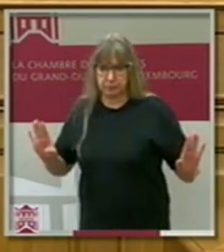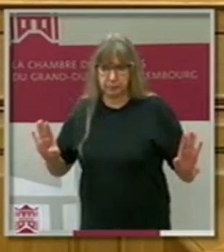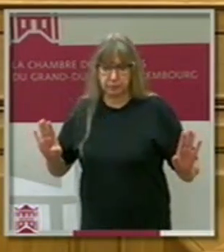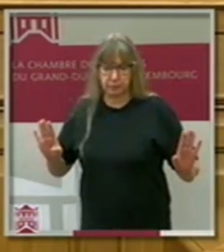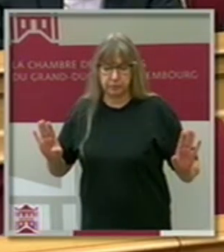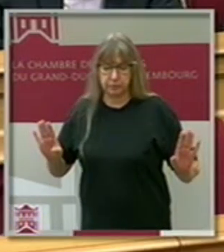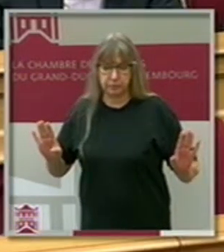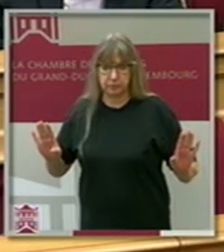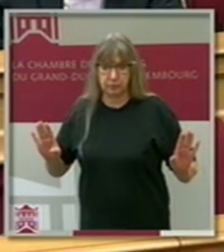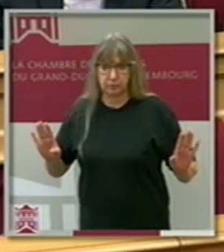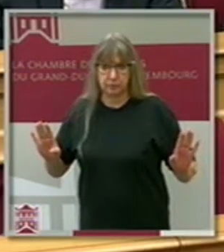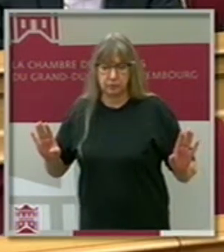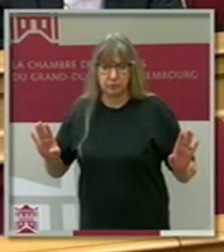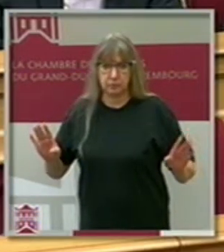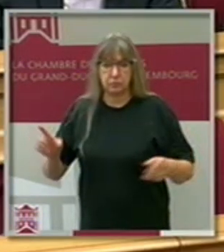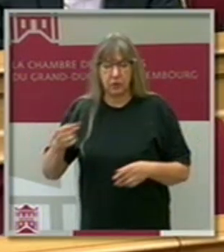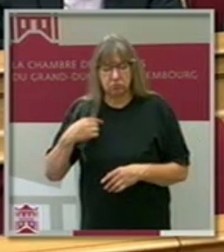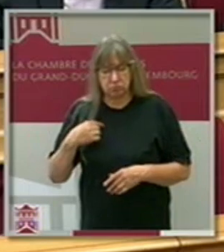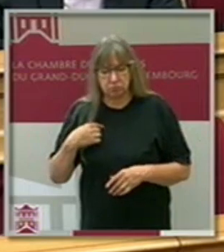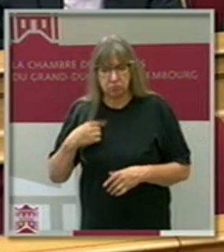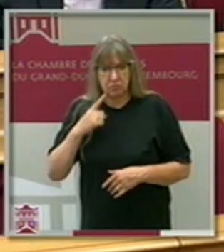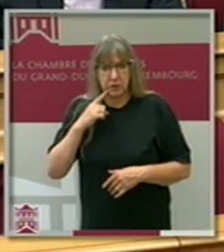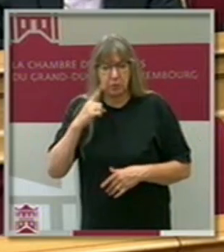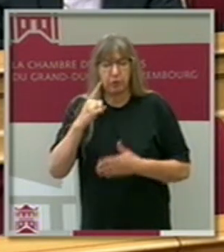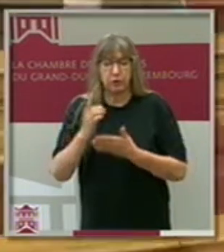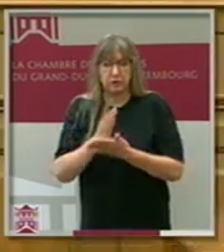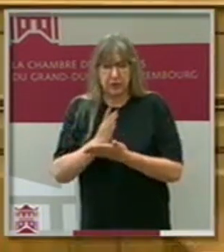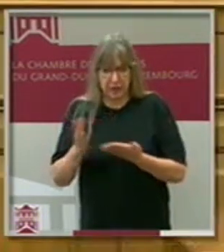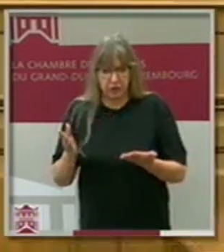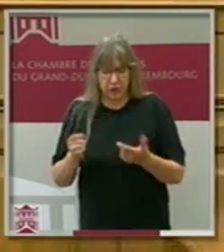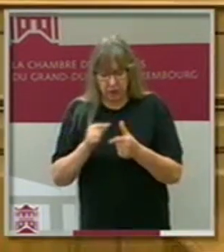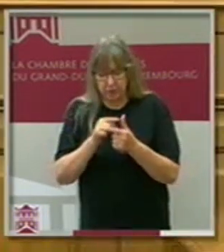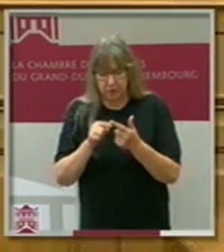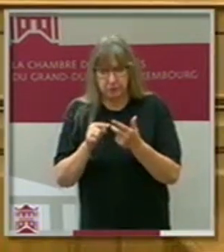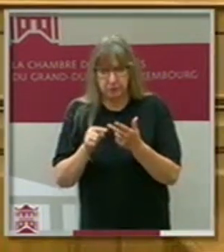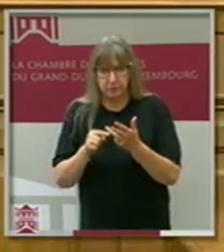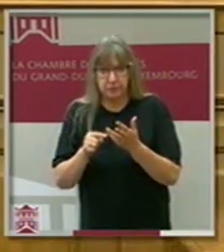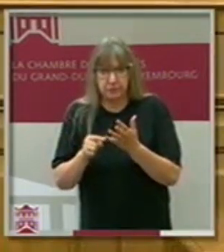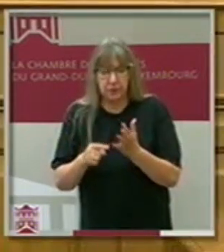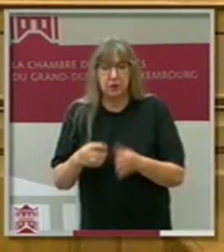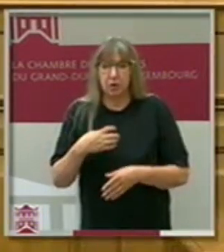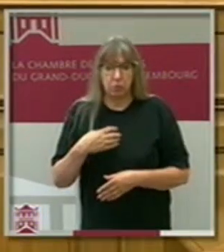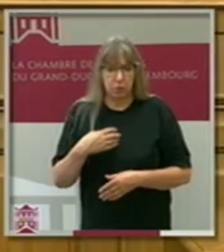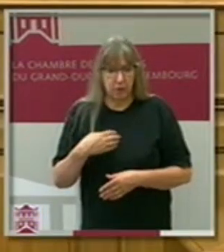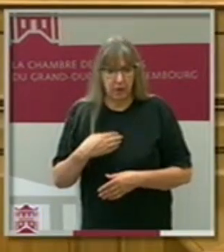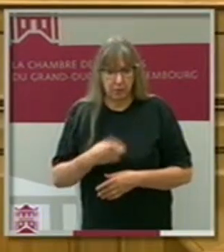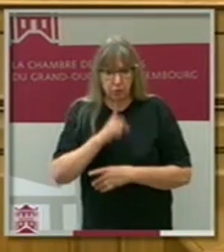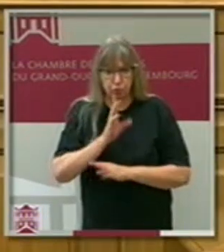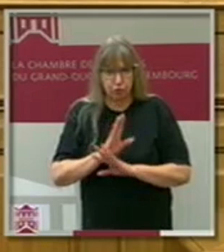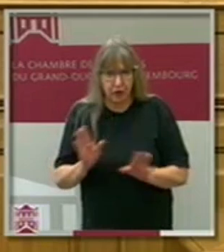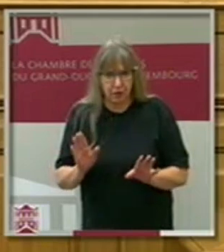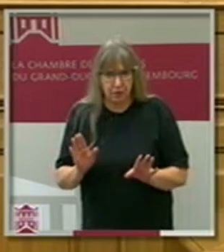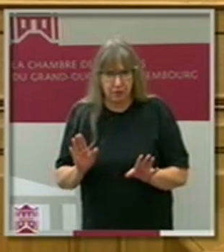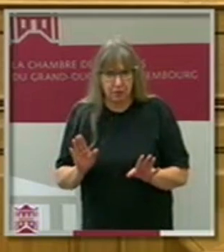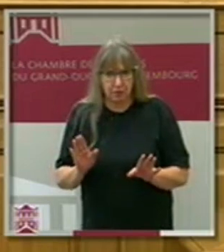das Land und Leid tut, zu schwätzen. Das muss ihn fertig bringen. Wir als ADR und ich meine noch die